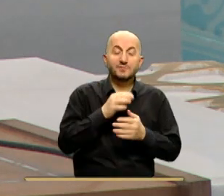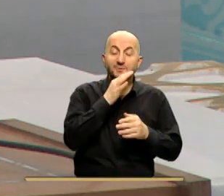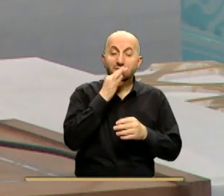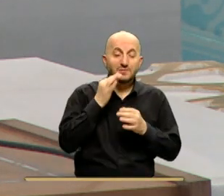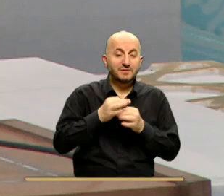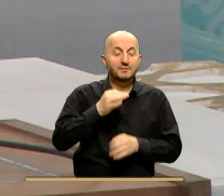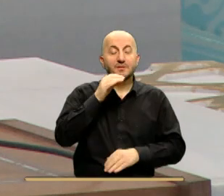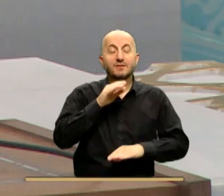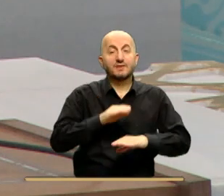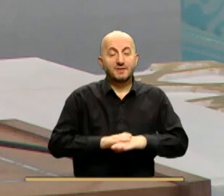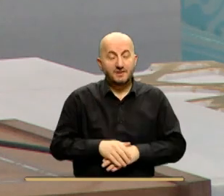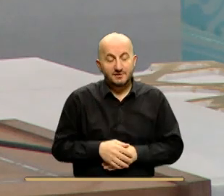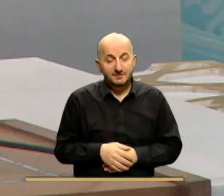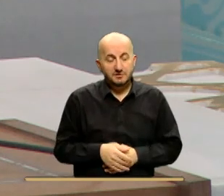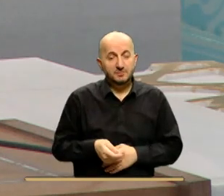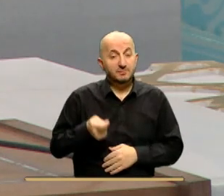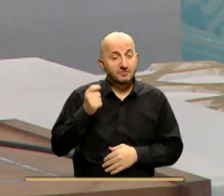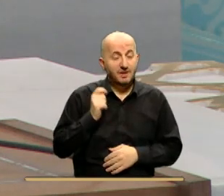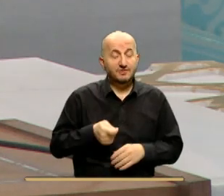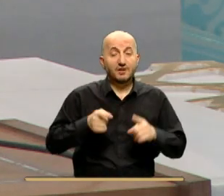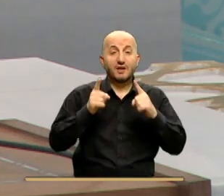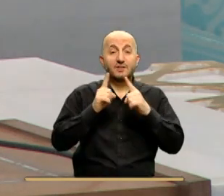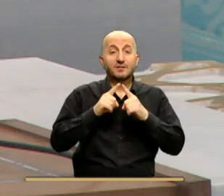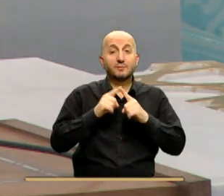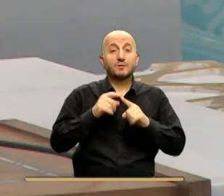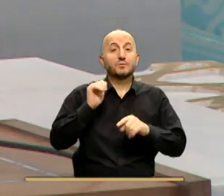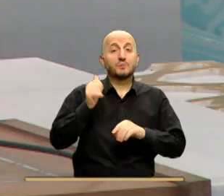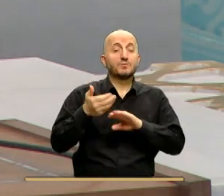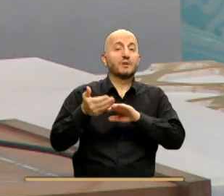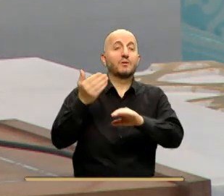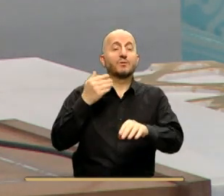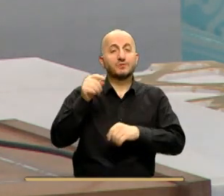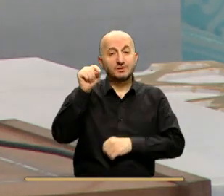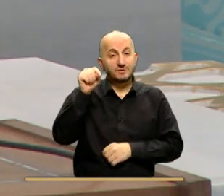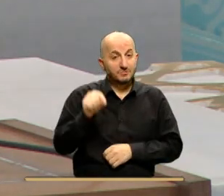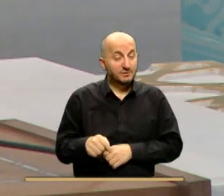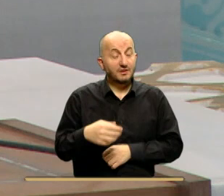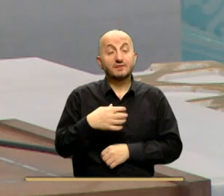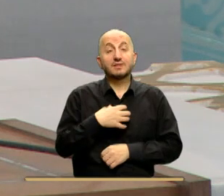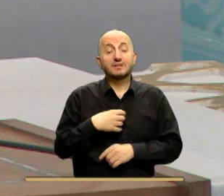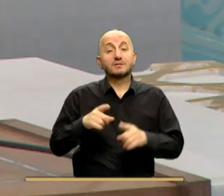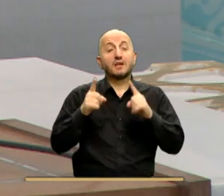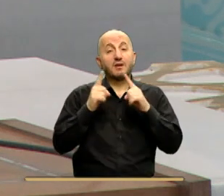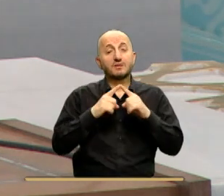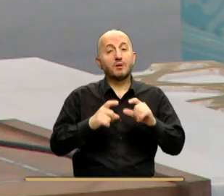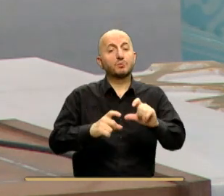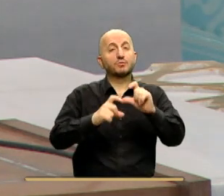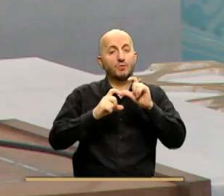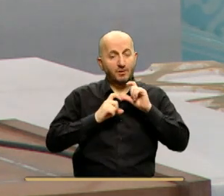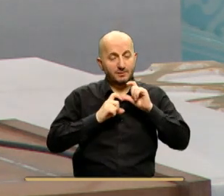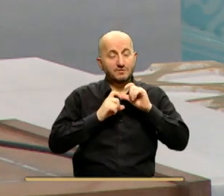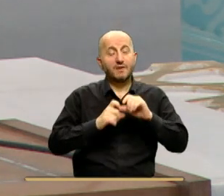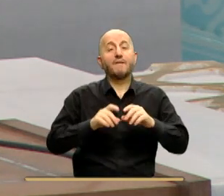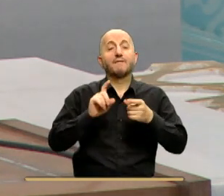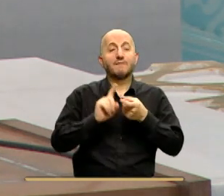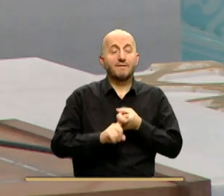eylesin. Gerçek hesap günü gelmezden önce şimdiden kendisini hesaba çeken